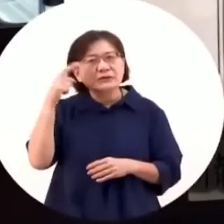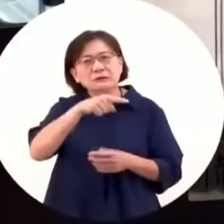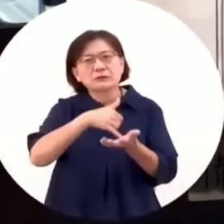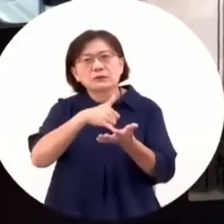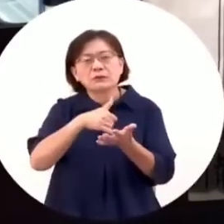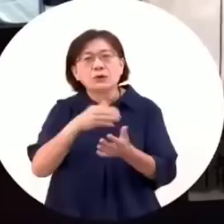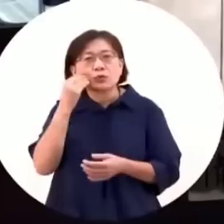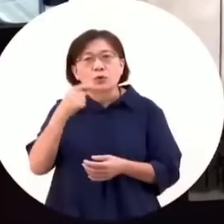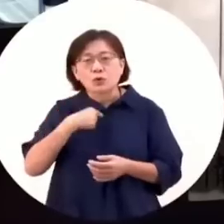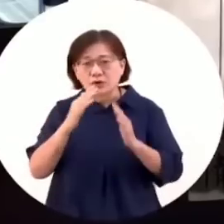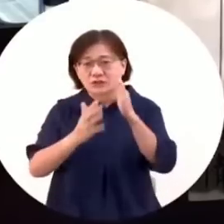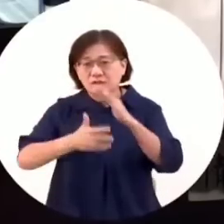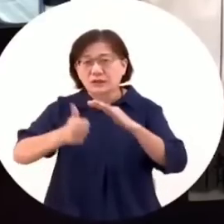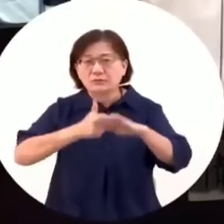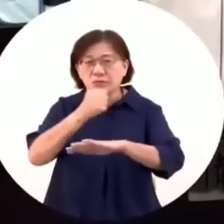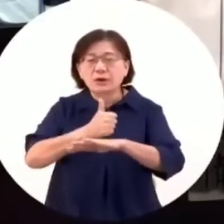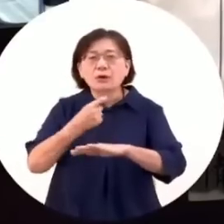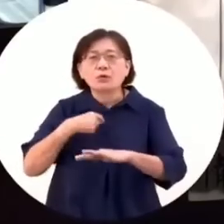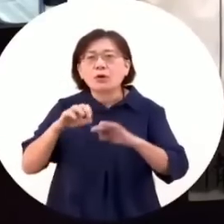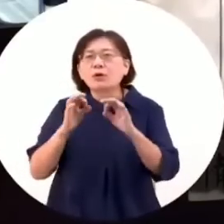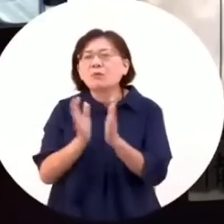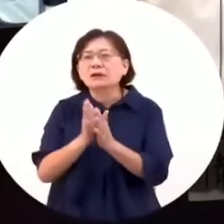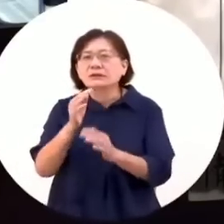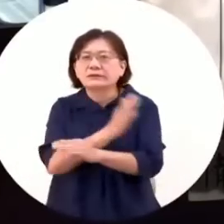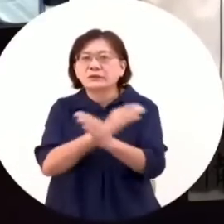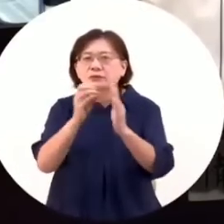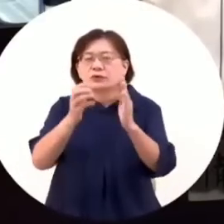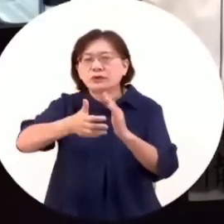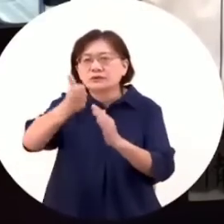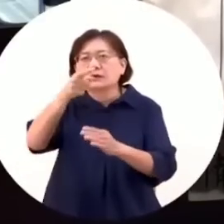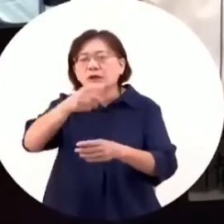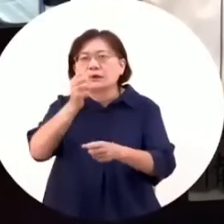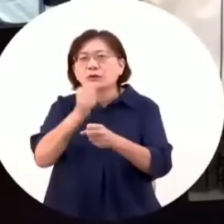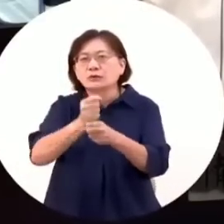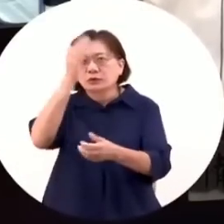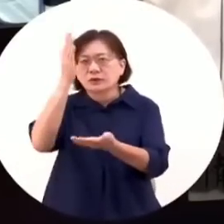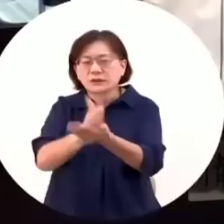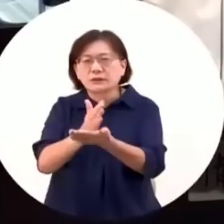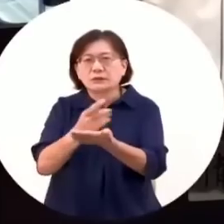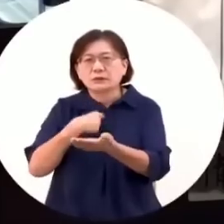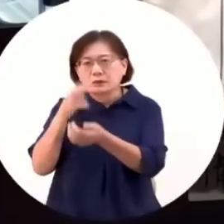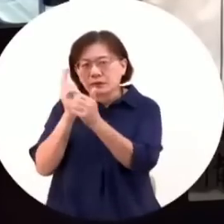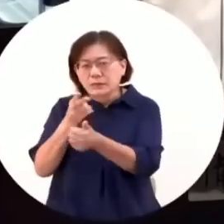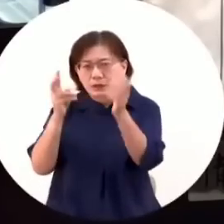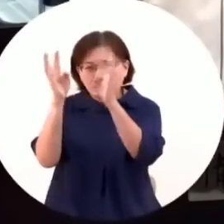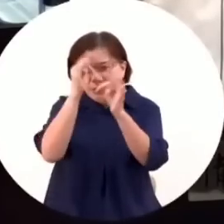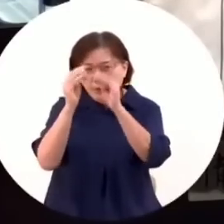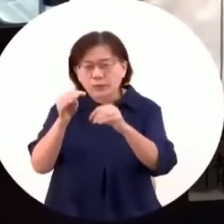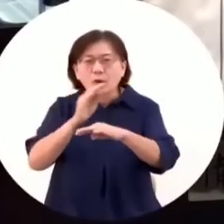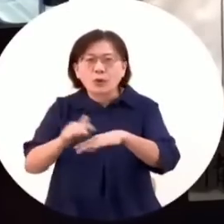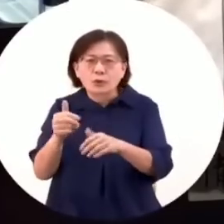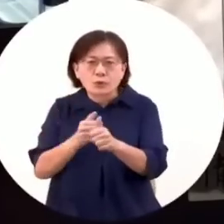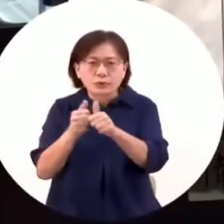啦，我做市长，我甲你讲啦，我著甲停职，等开调查。啊，这两条尔呢，伊会使停职